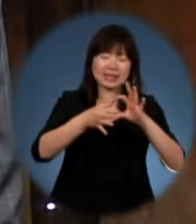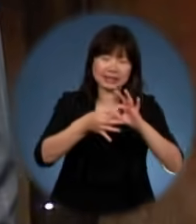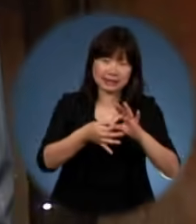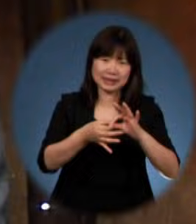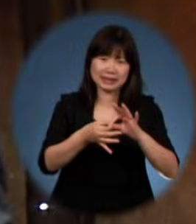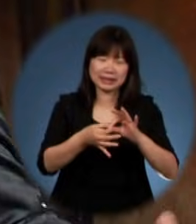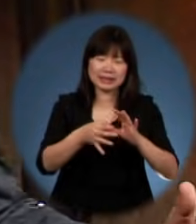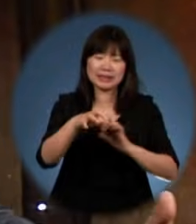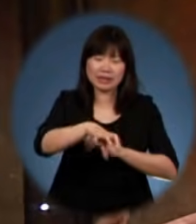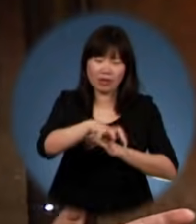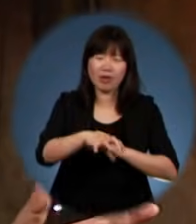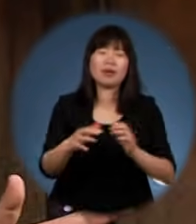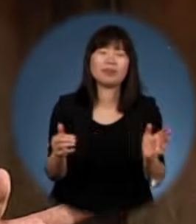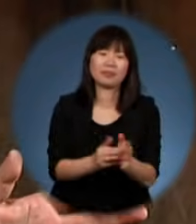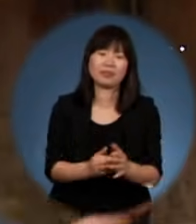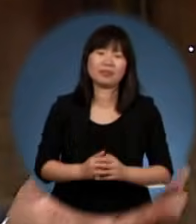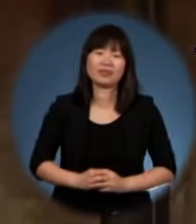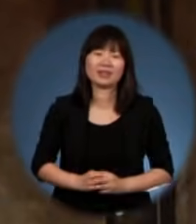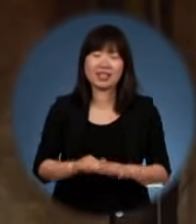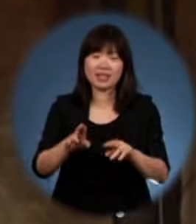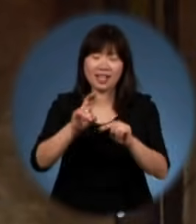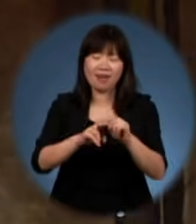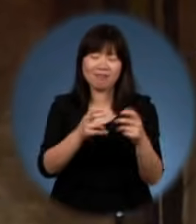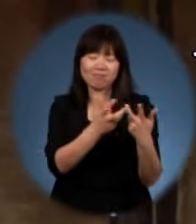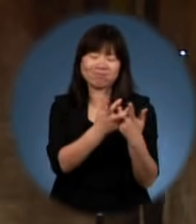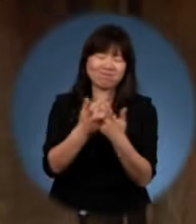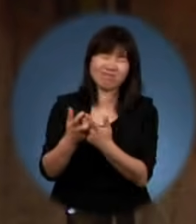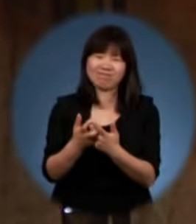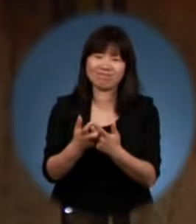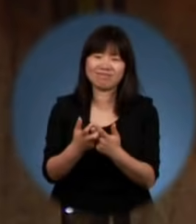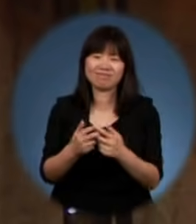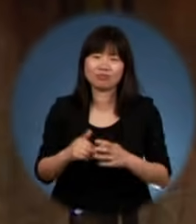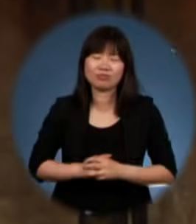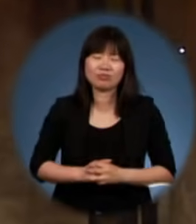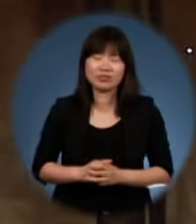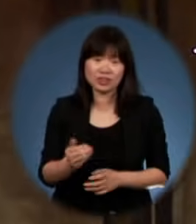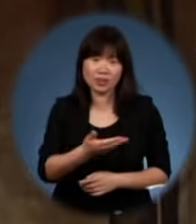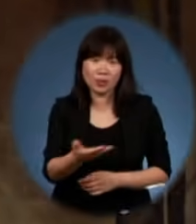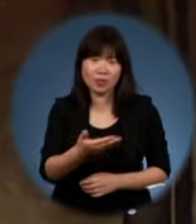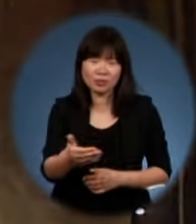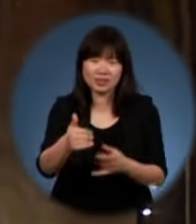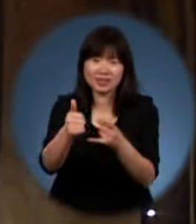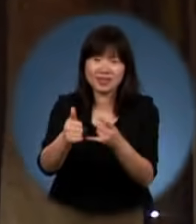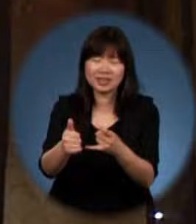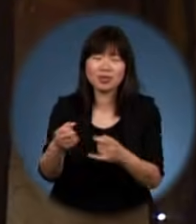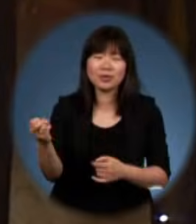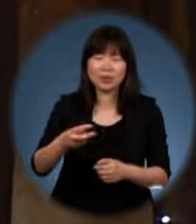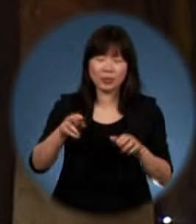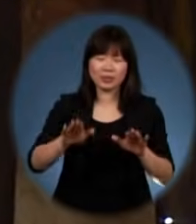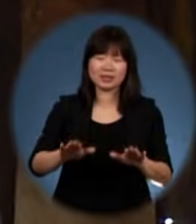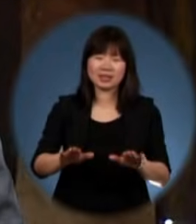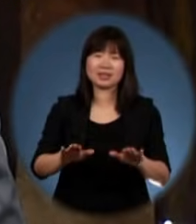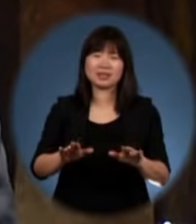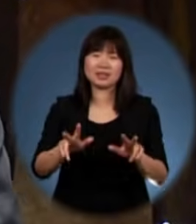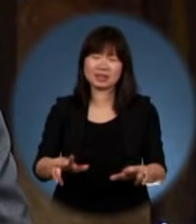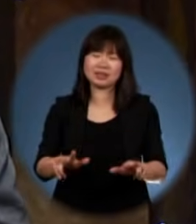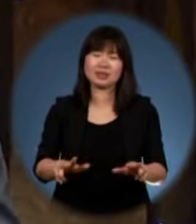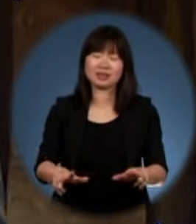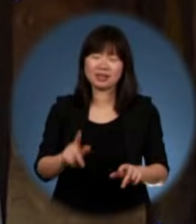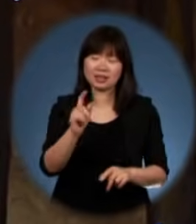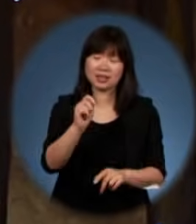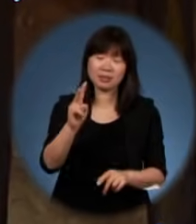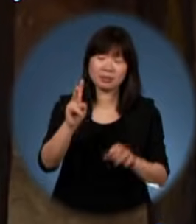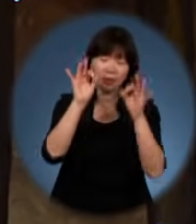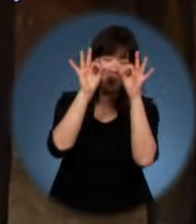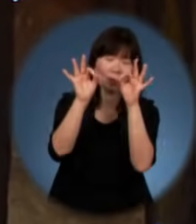것입니다 모쪼록 이 자리를 가득 채워주신 여러분들께서 그리고 오늘 지금 집이 를